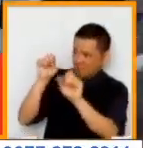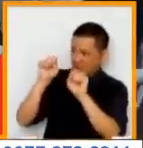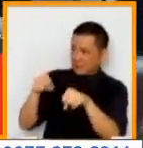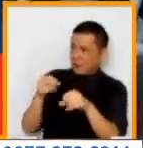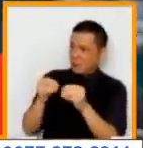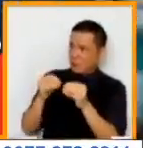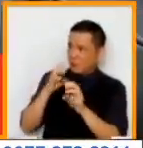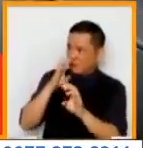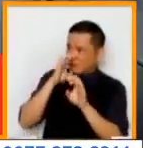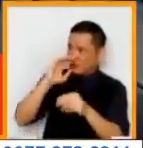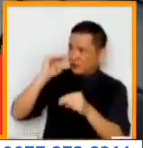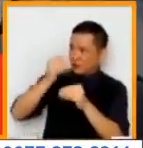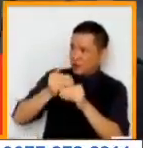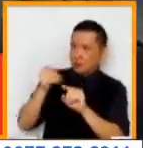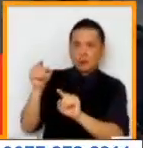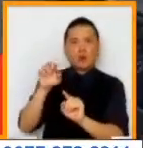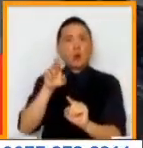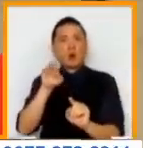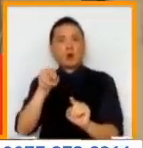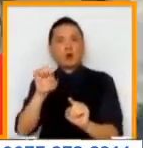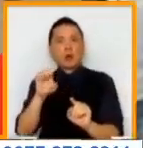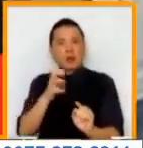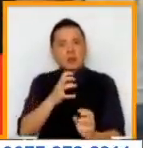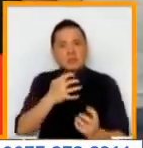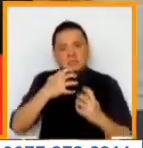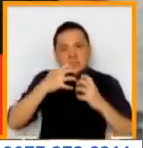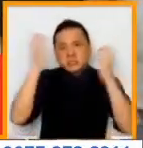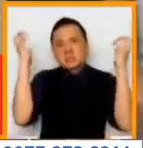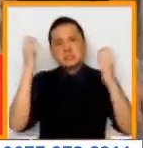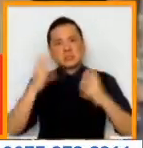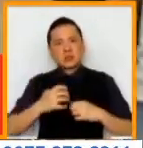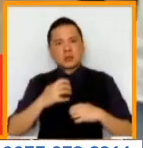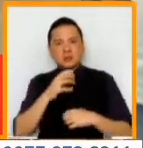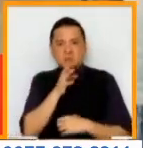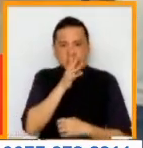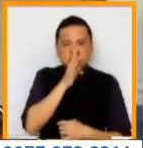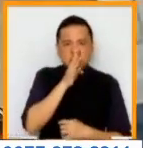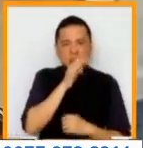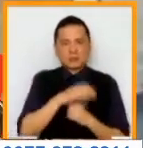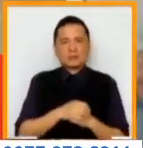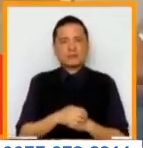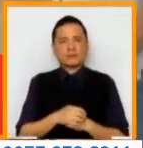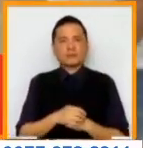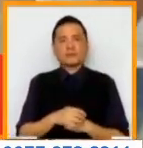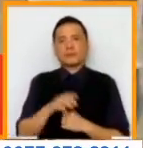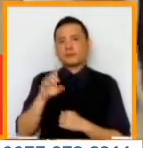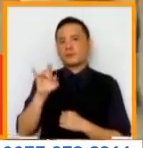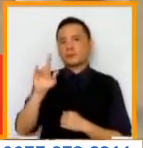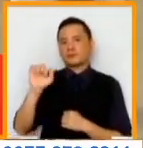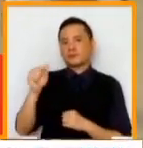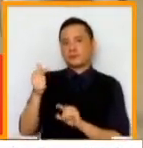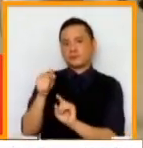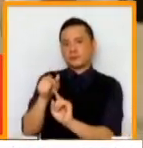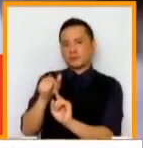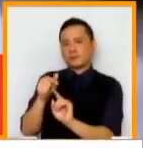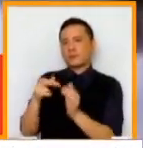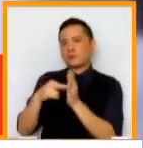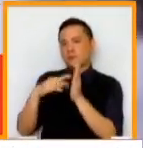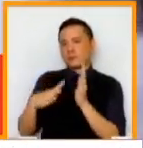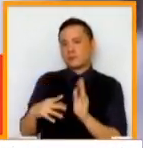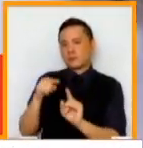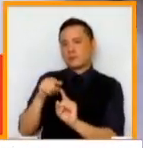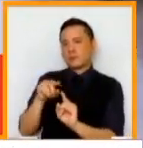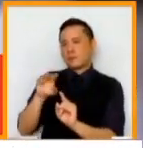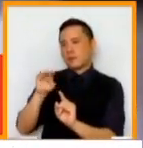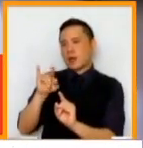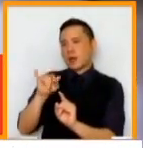para mapigilan ang pagbigay ng healthcare system. Ayaw na raw isipin pa ni DILG Spokesperson Undersecretary Jonathan Malaya kung